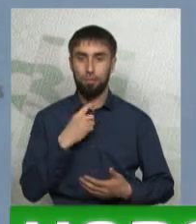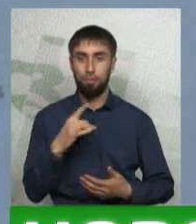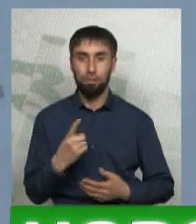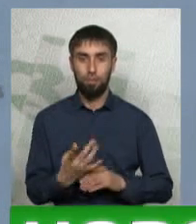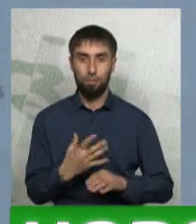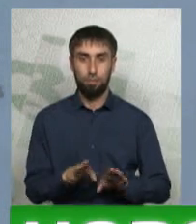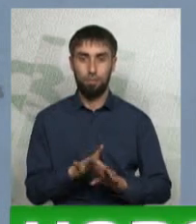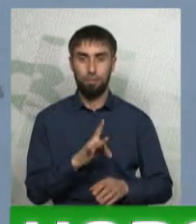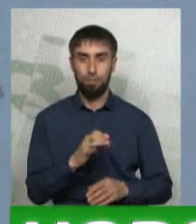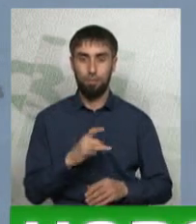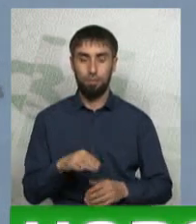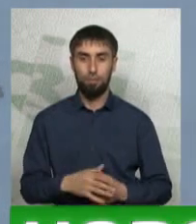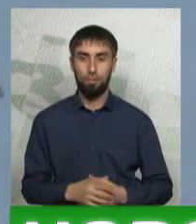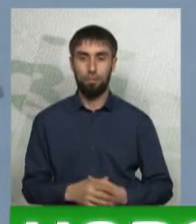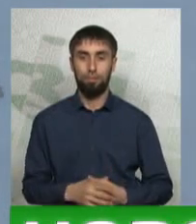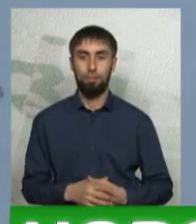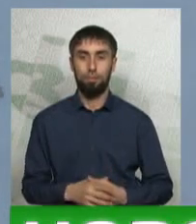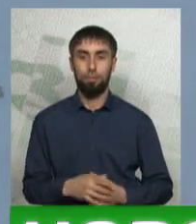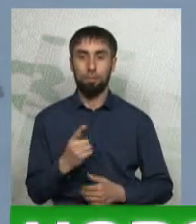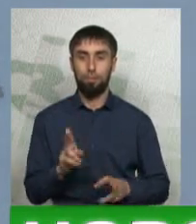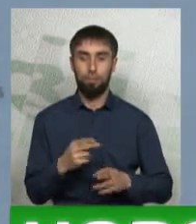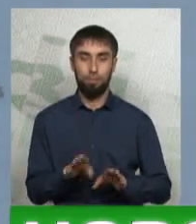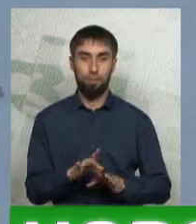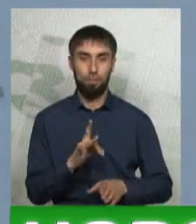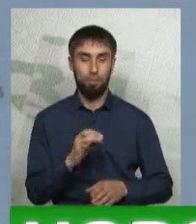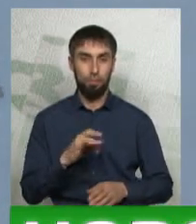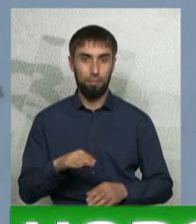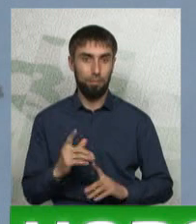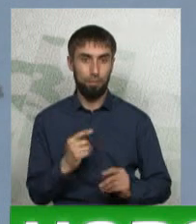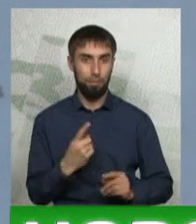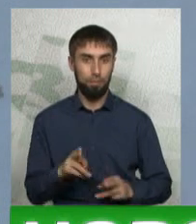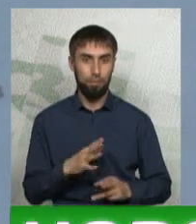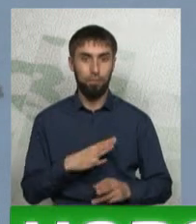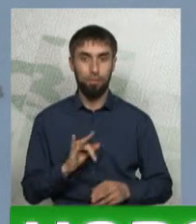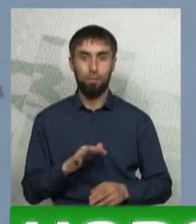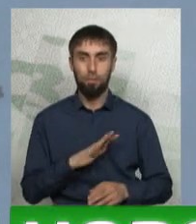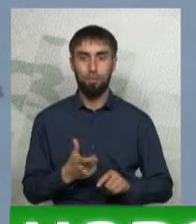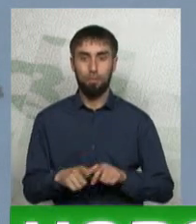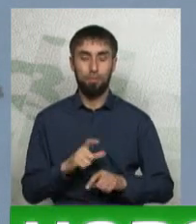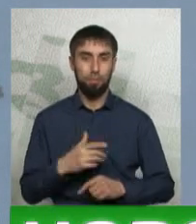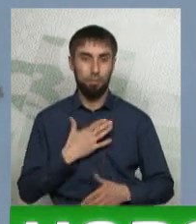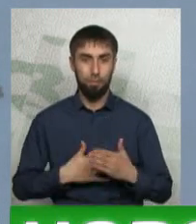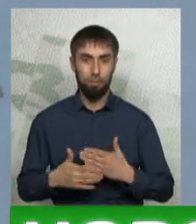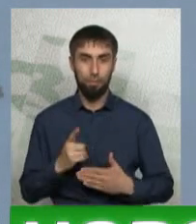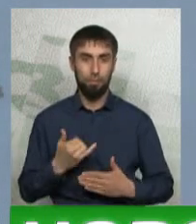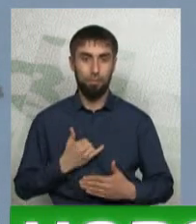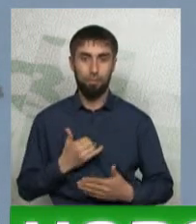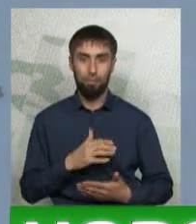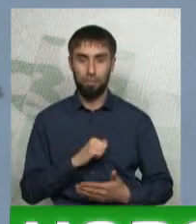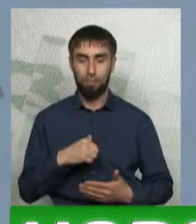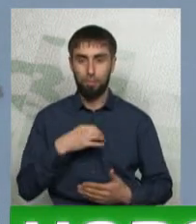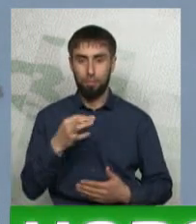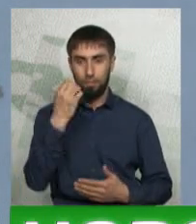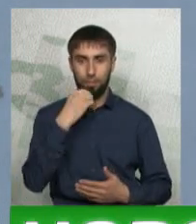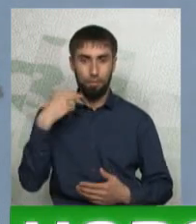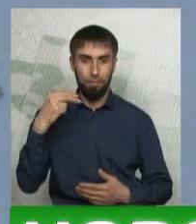впервые такой результат. Это поехал только один клуб и такой результат. И был очень рад, и меня лично сам поблагодарил наш